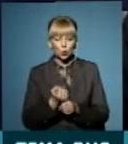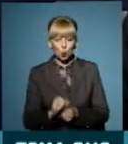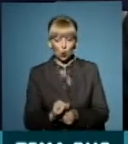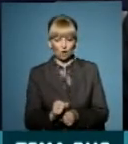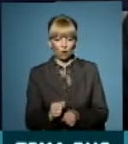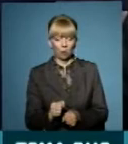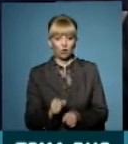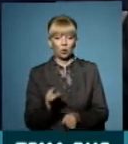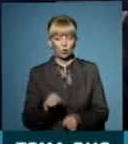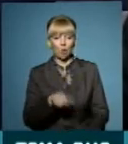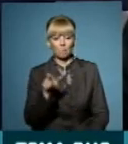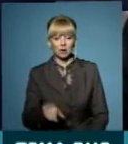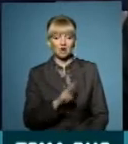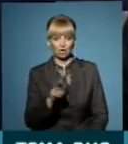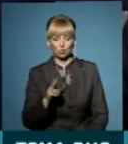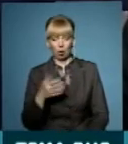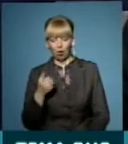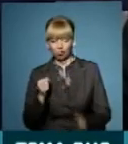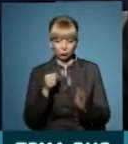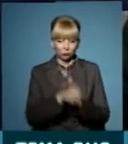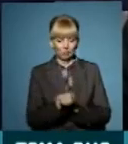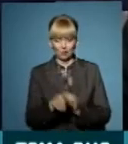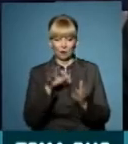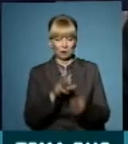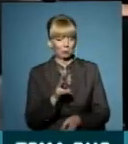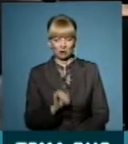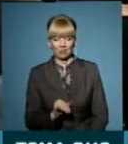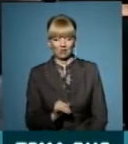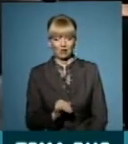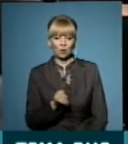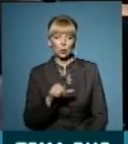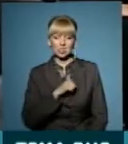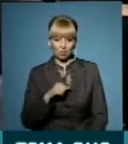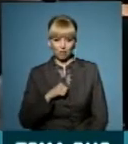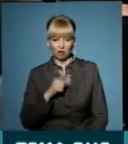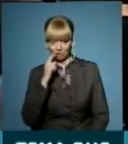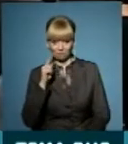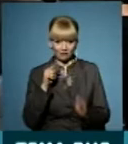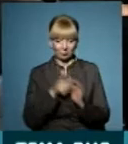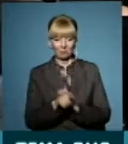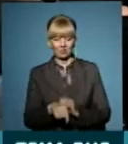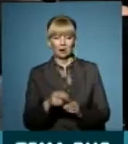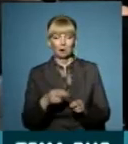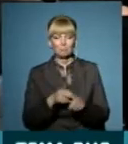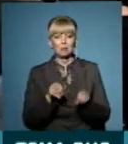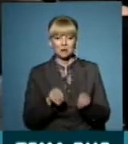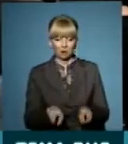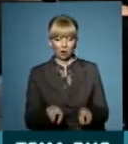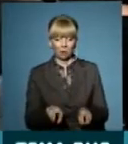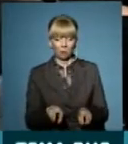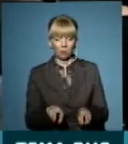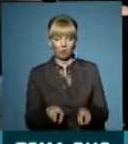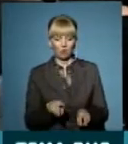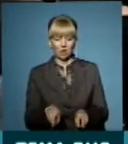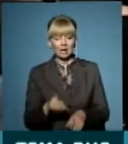примусово того пасажира ніхто не затолкує в той автобус. Вони самі йдуть на цю небезпеку. Його